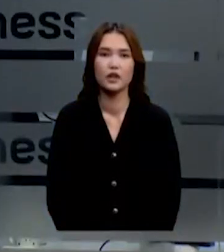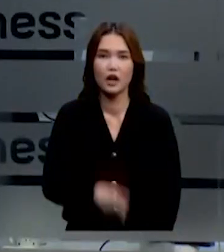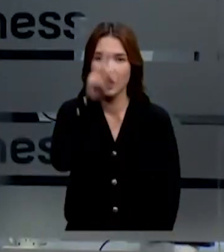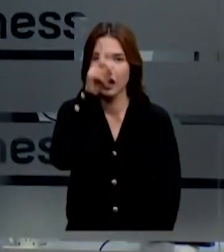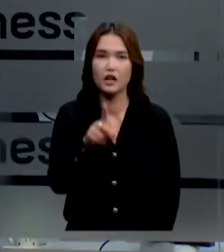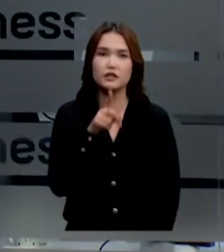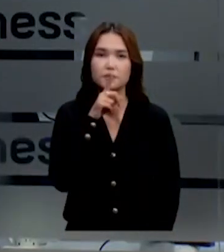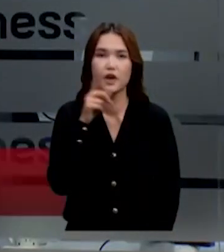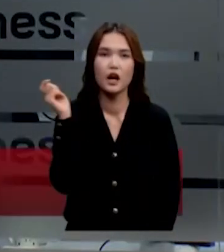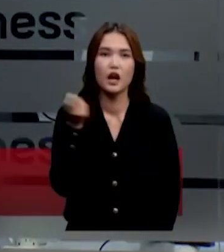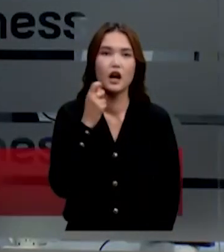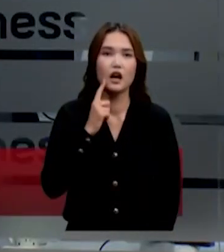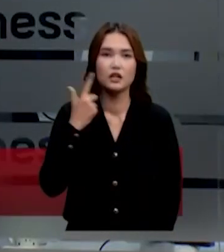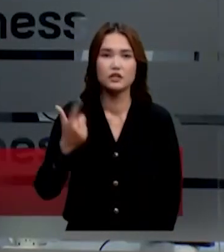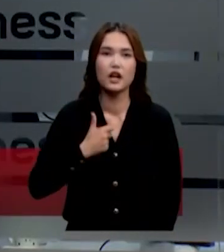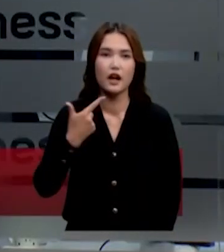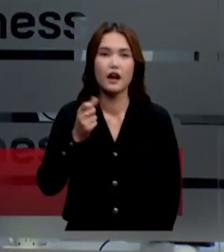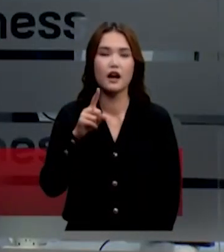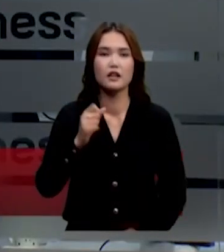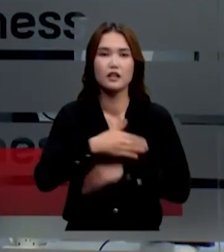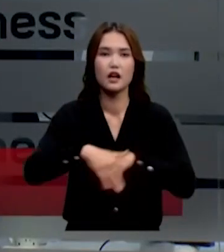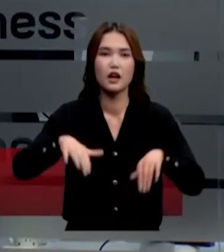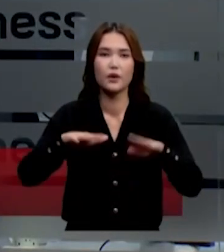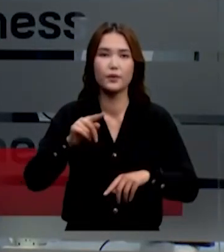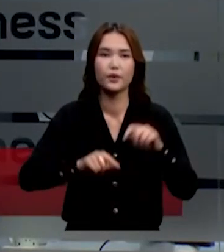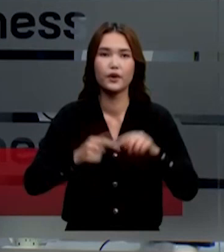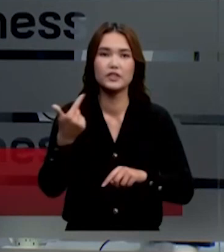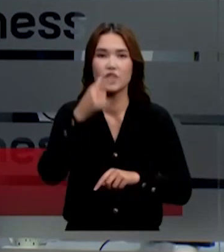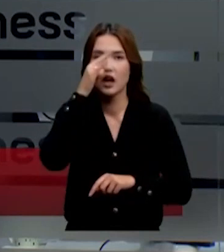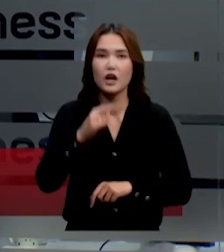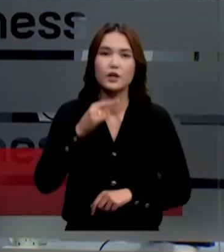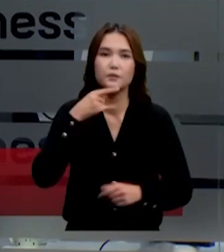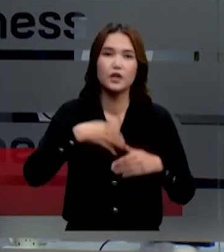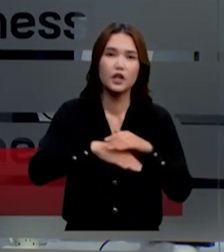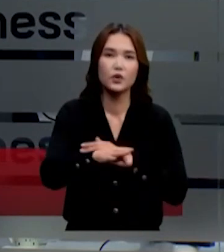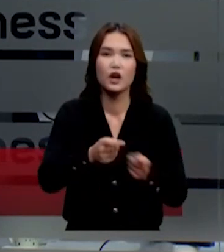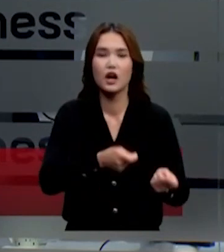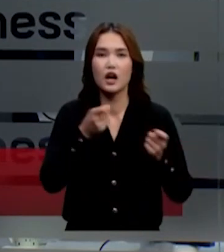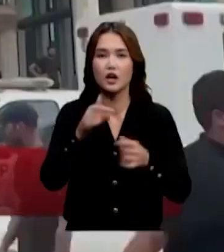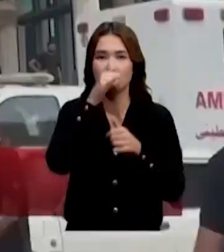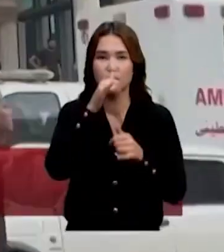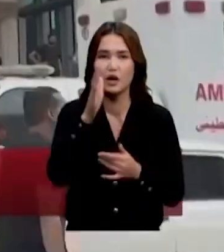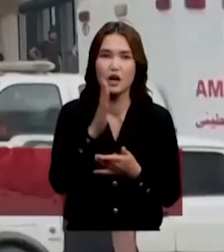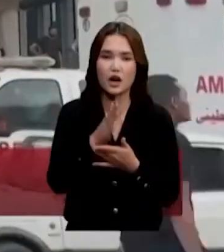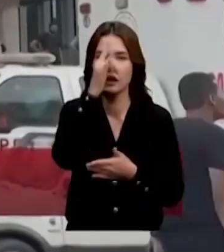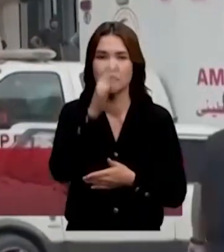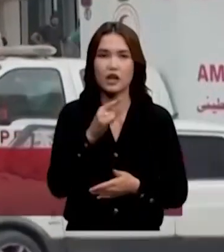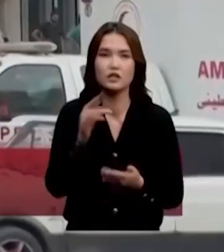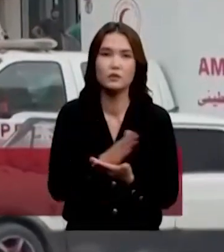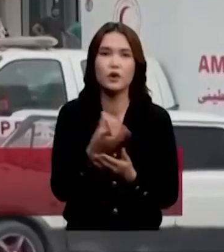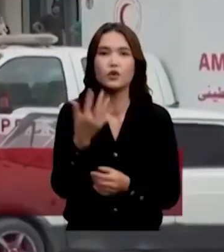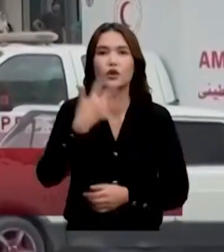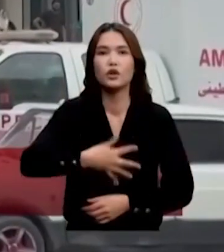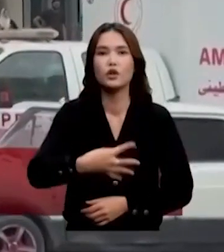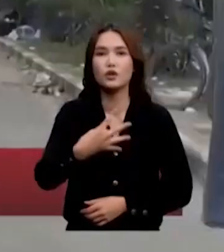Bir ay boyu karulu kaktıgıs bolıp jatkan Gaza sektorunan otandastarımızda şıxarı əli mümkün bulmay tır. Kazakstan'ın bölük tağı 45